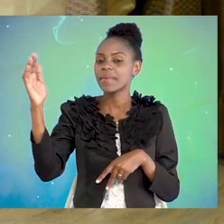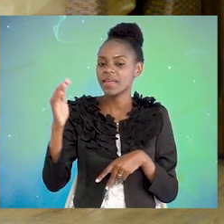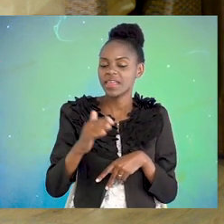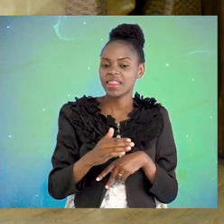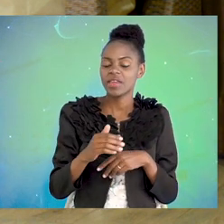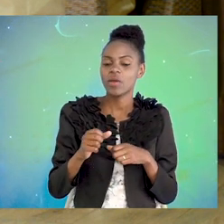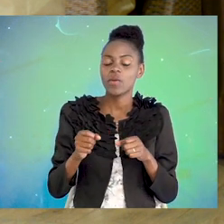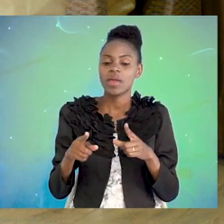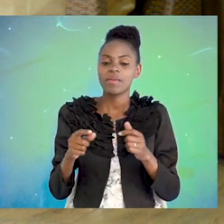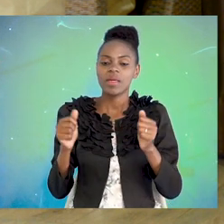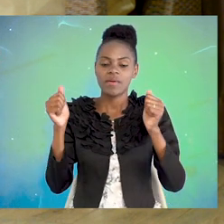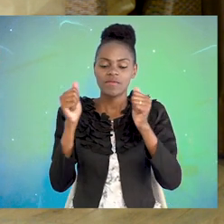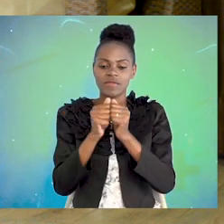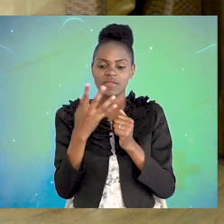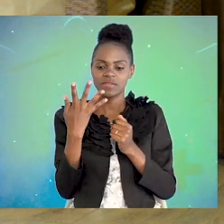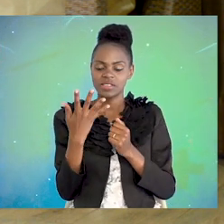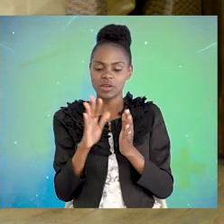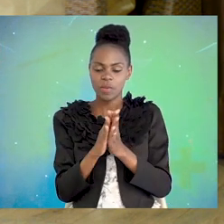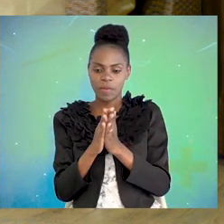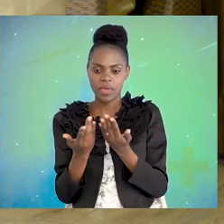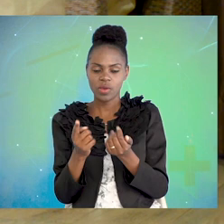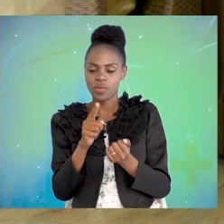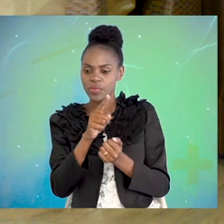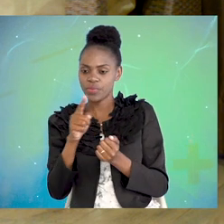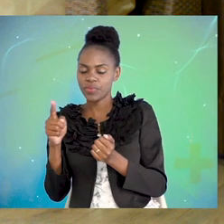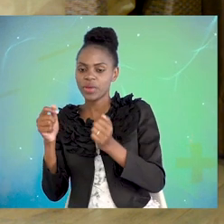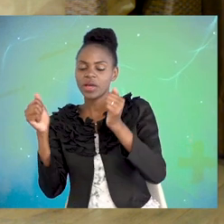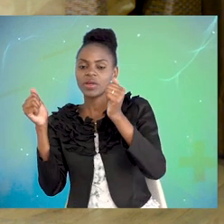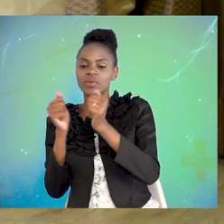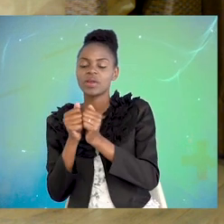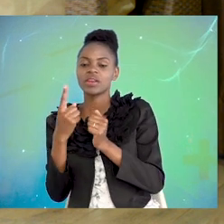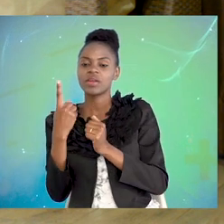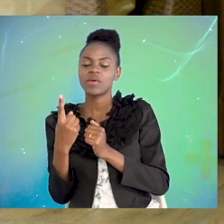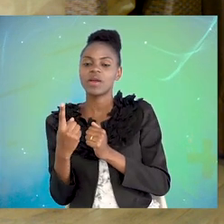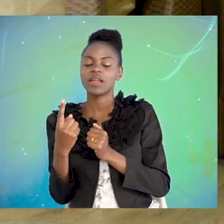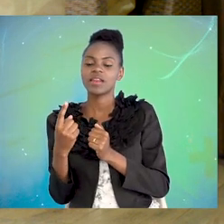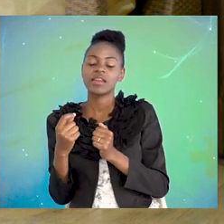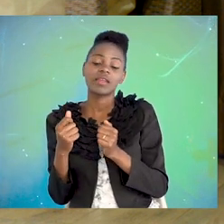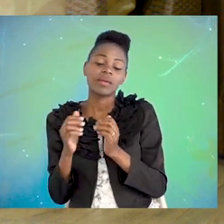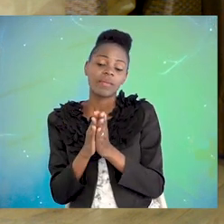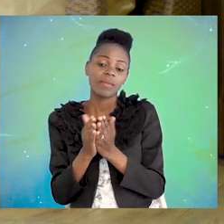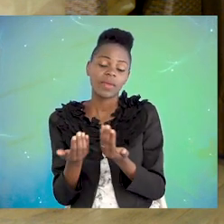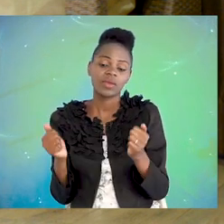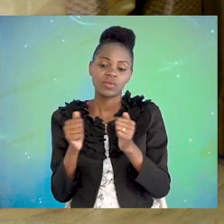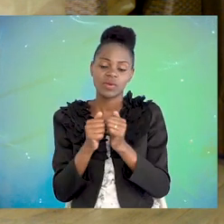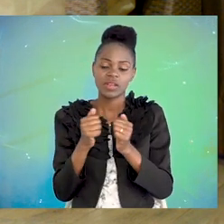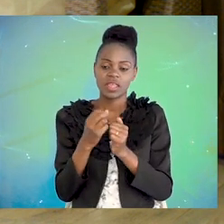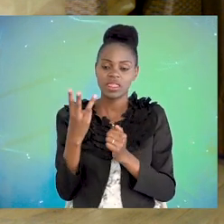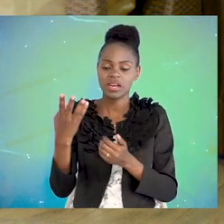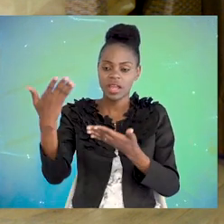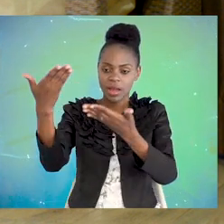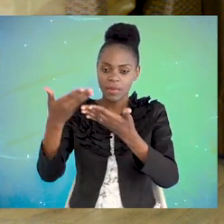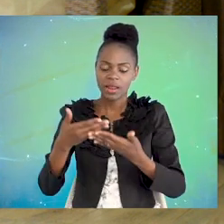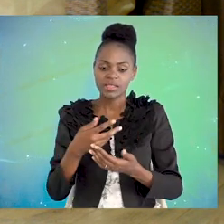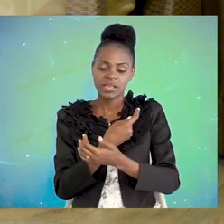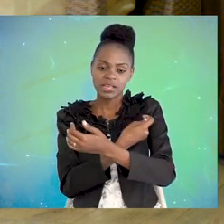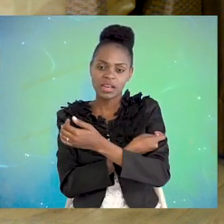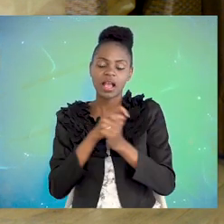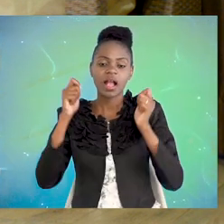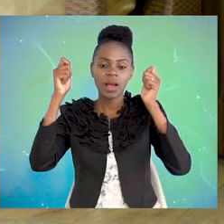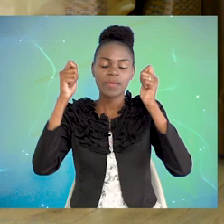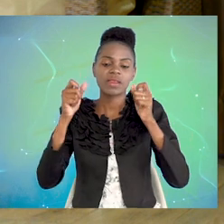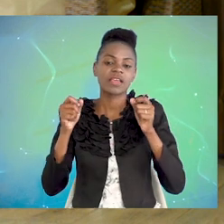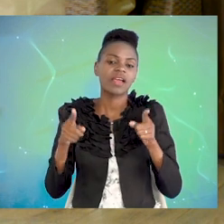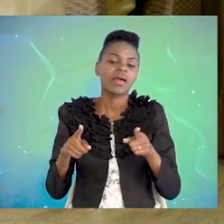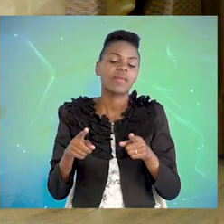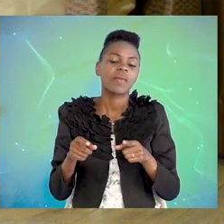pa 15 May kufika pa 21 May 2023 kuti azalandire kademera amene kampeni ikayamba kuyambira